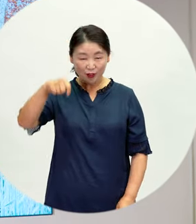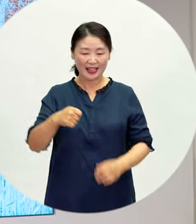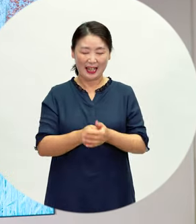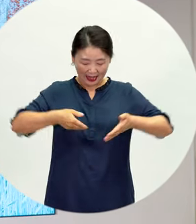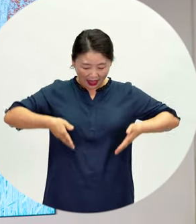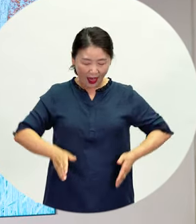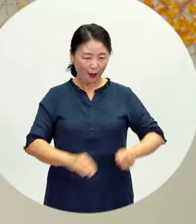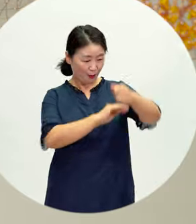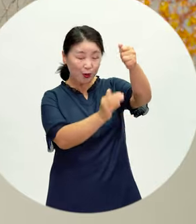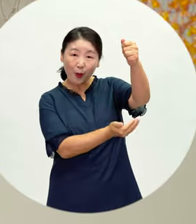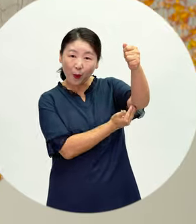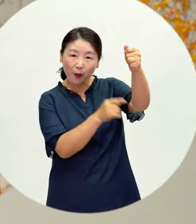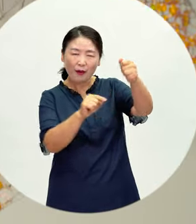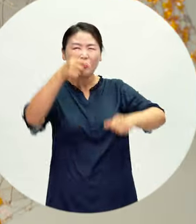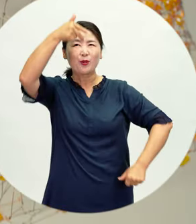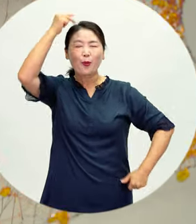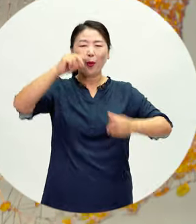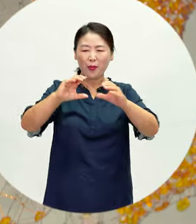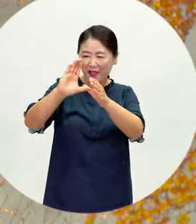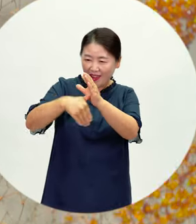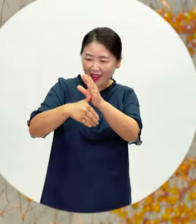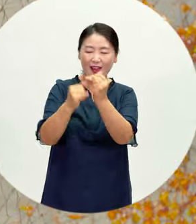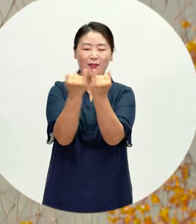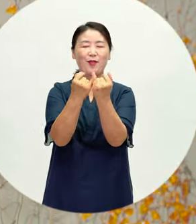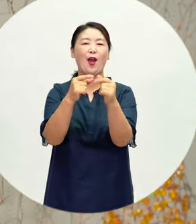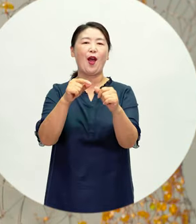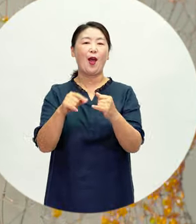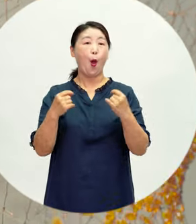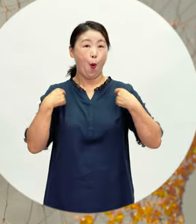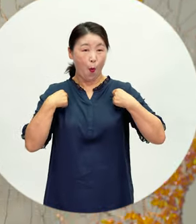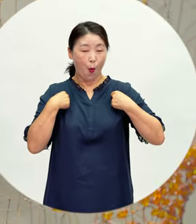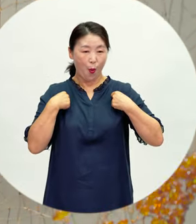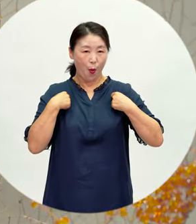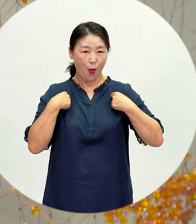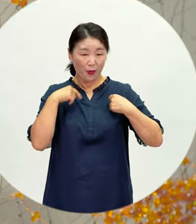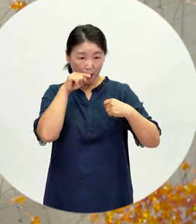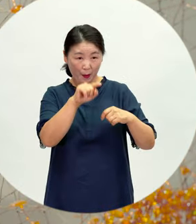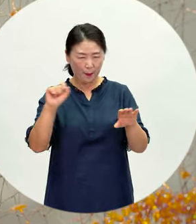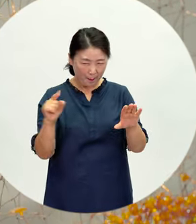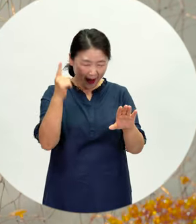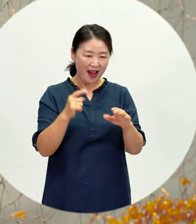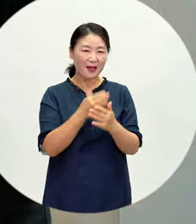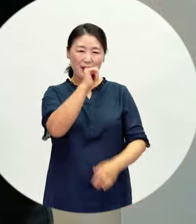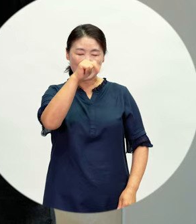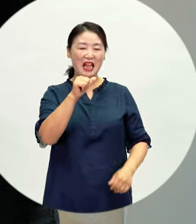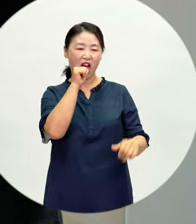저고리 같은 경우에는 조선시대 여성의 복식을 모티브로 하여 비즈와 철사로 빚어낸 작품입니다.